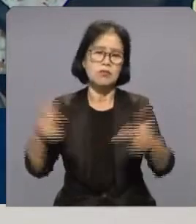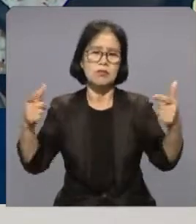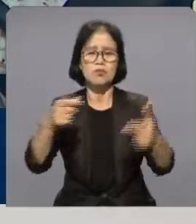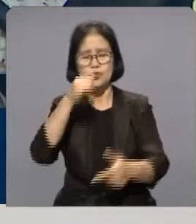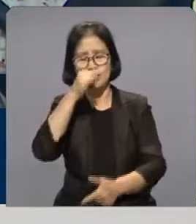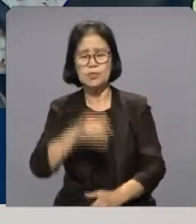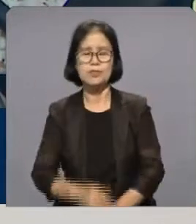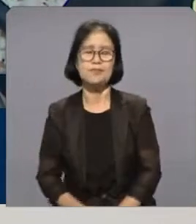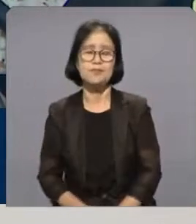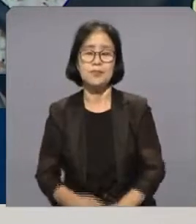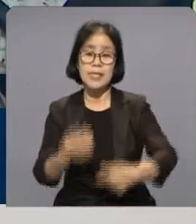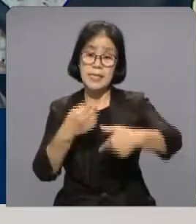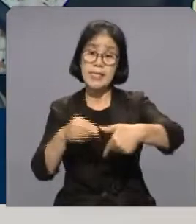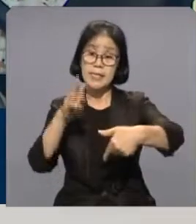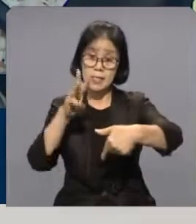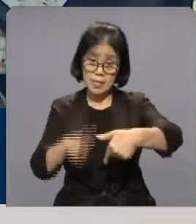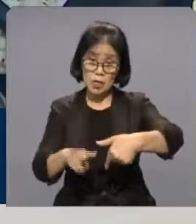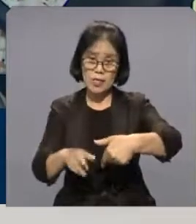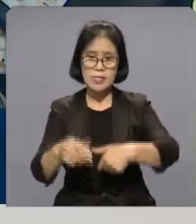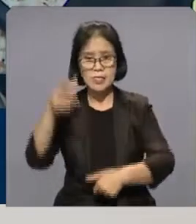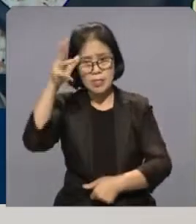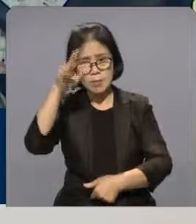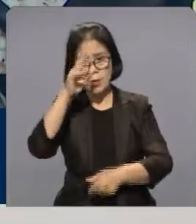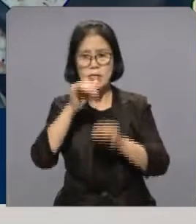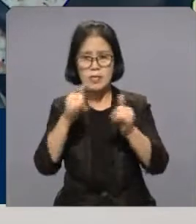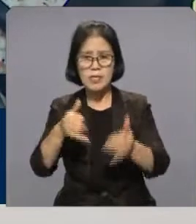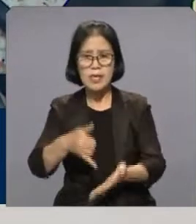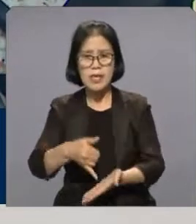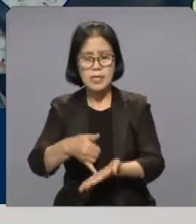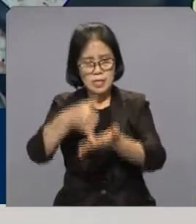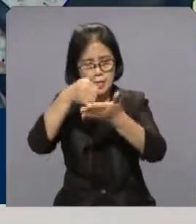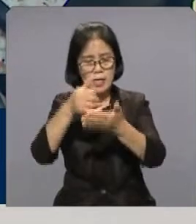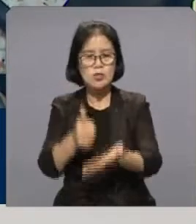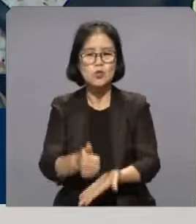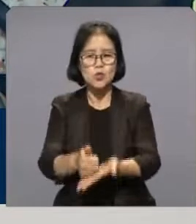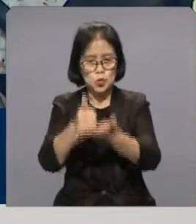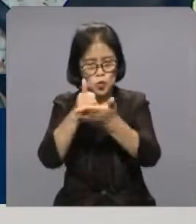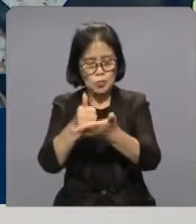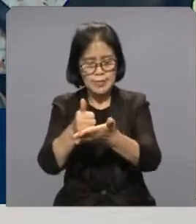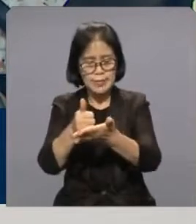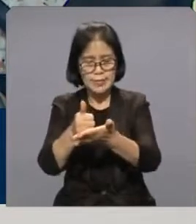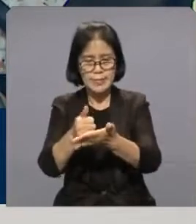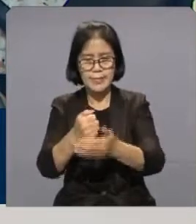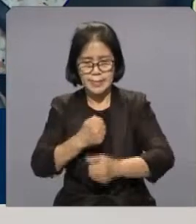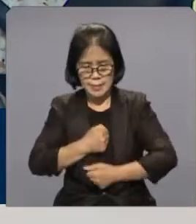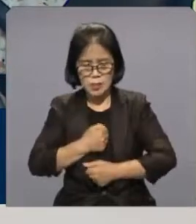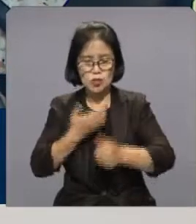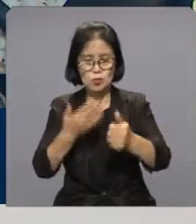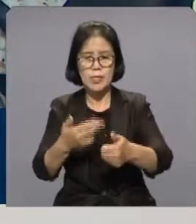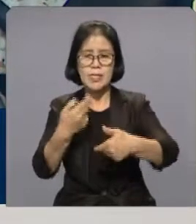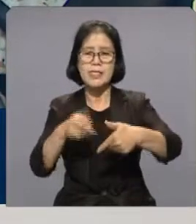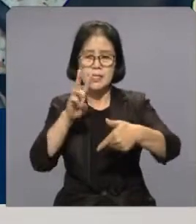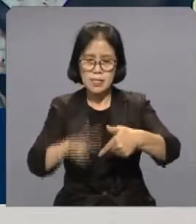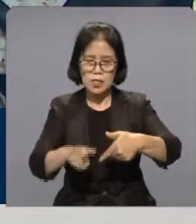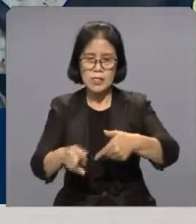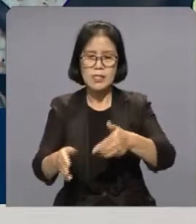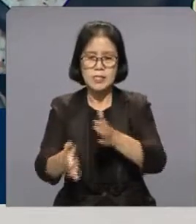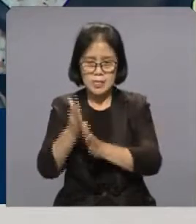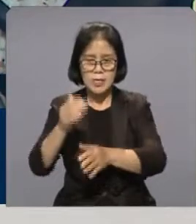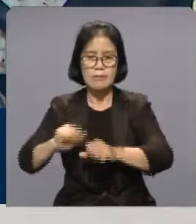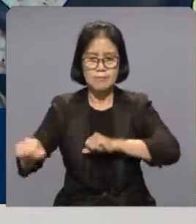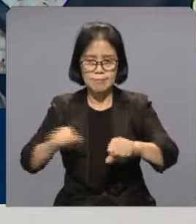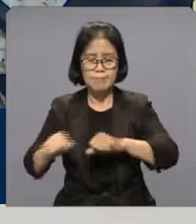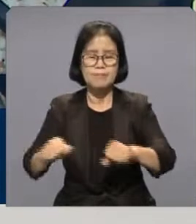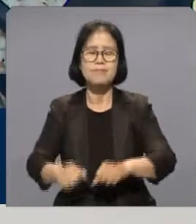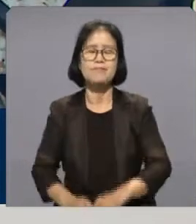있는데요. 인천에서만큼은 치매 환자들의 인간적 존엄을 지켜주겠다며 인천시가 적극적인 움직임에